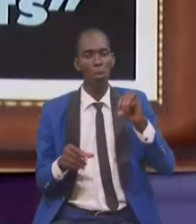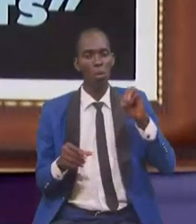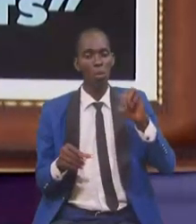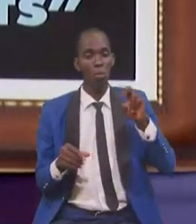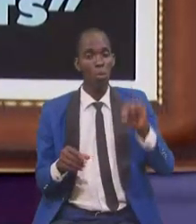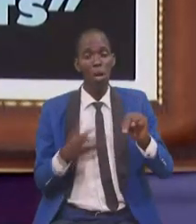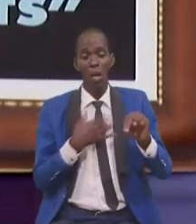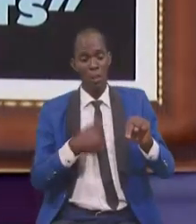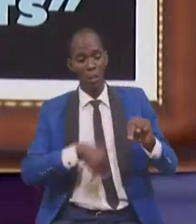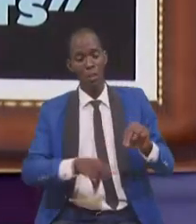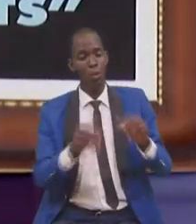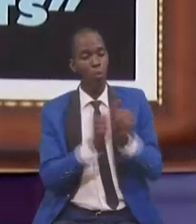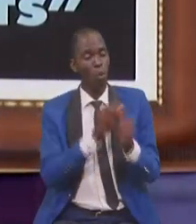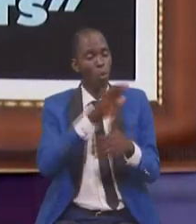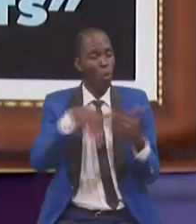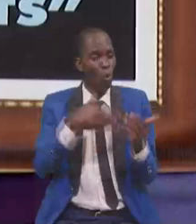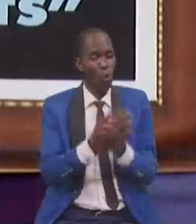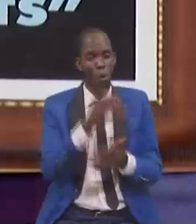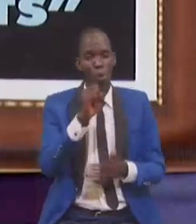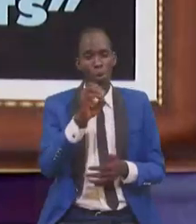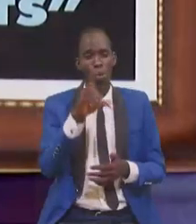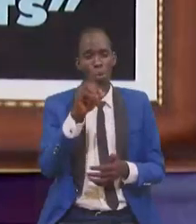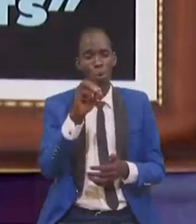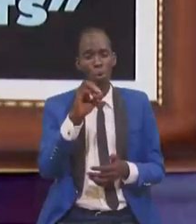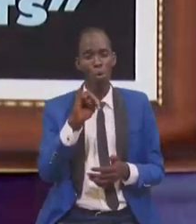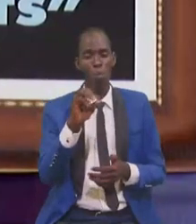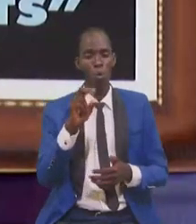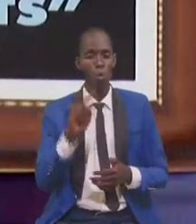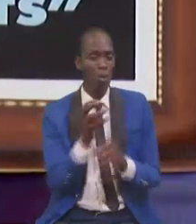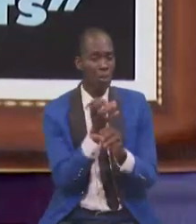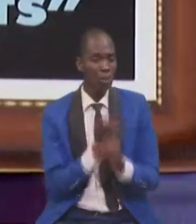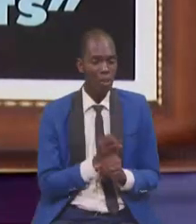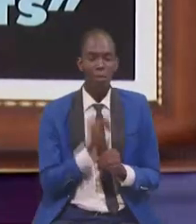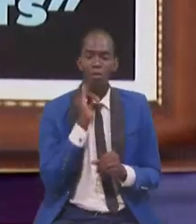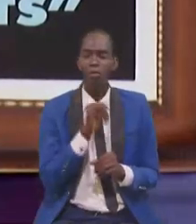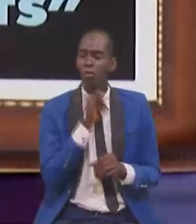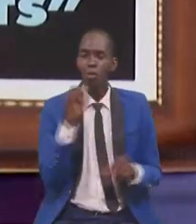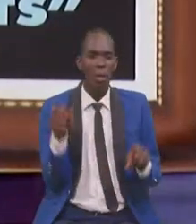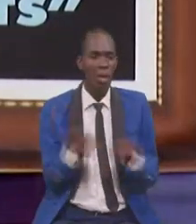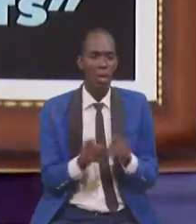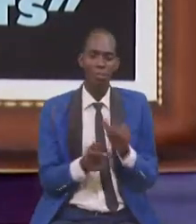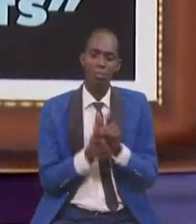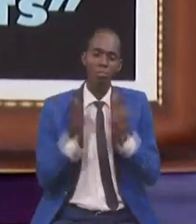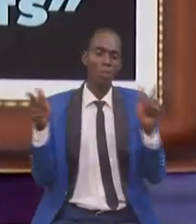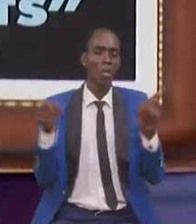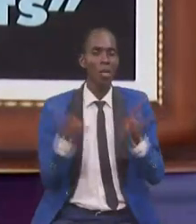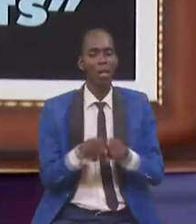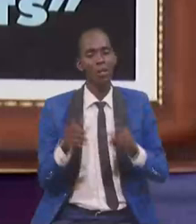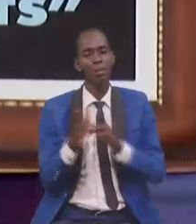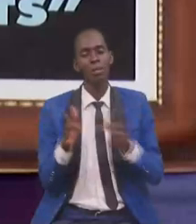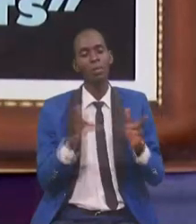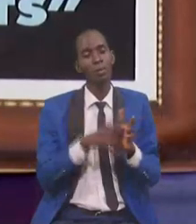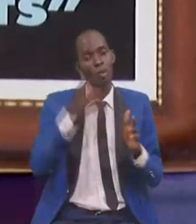il n'est pas parvenu à la grandeur du Seigneur Jésus. Alors, il y a un plus grand que